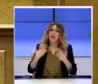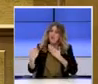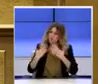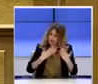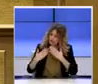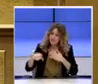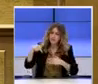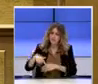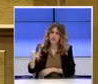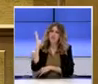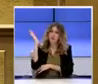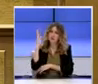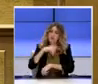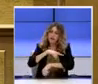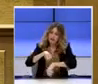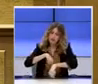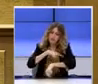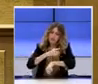να αναφερθώ